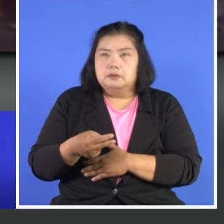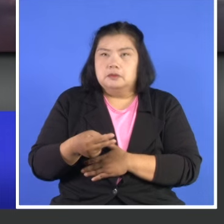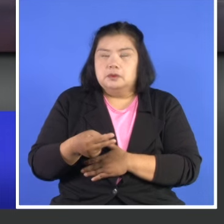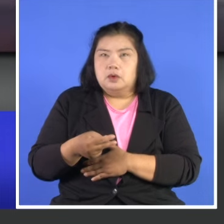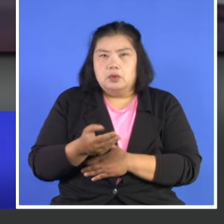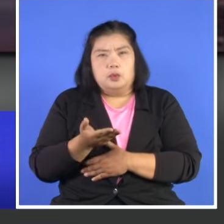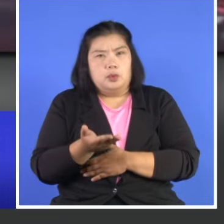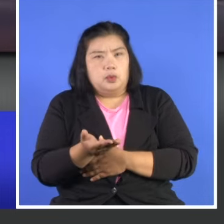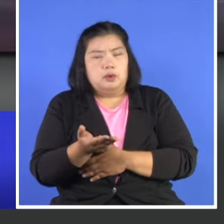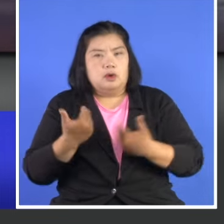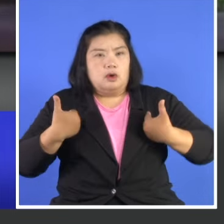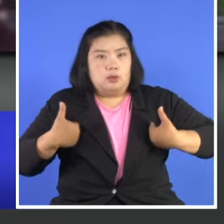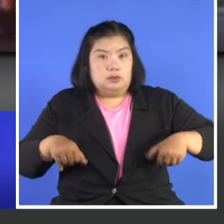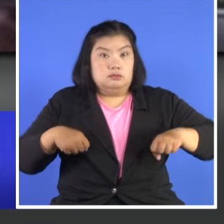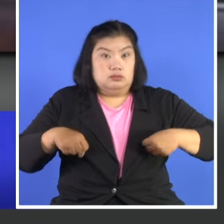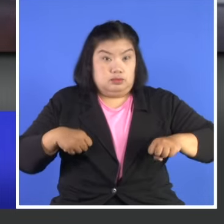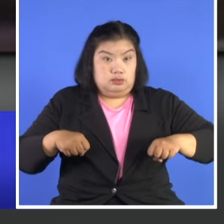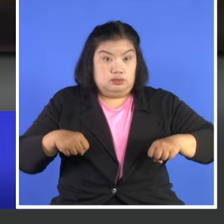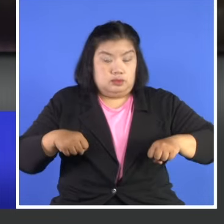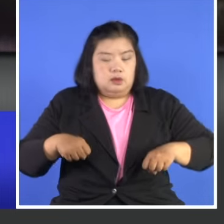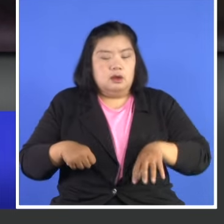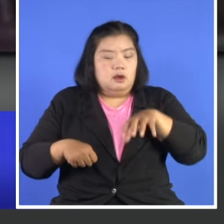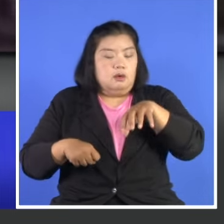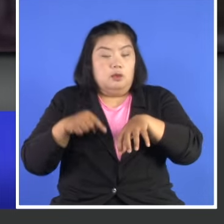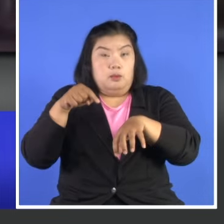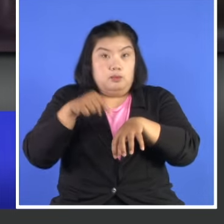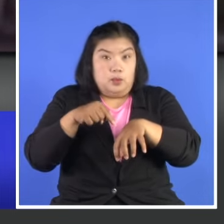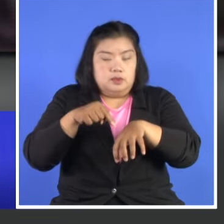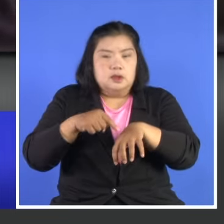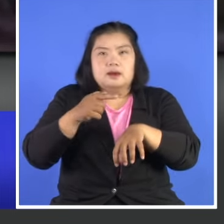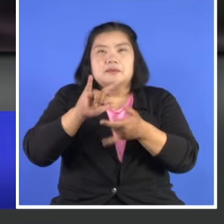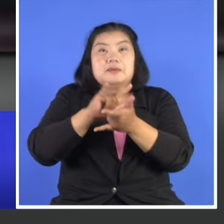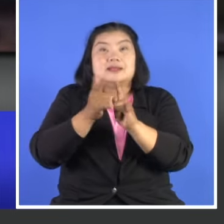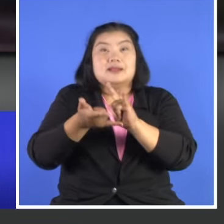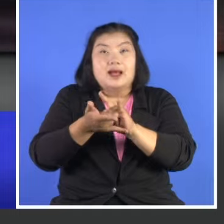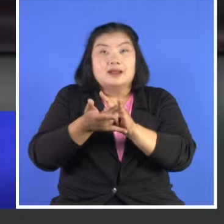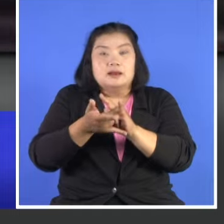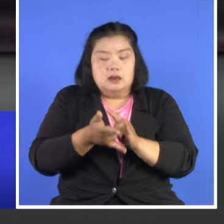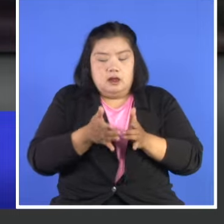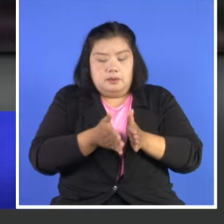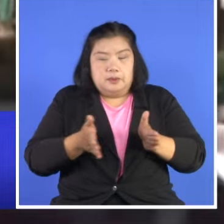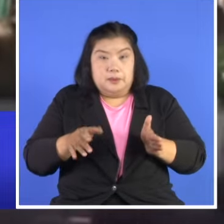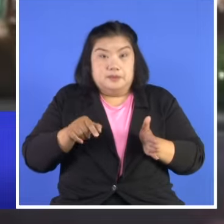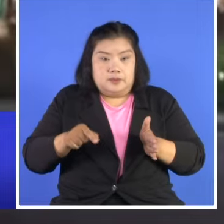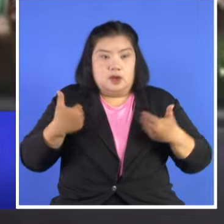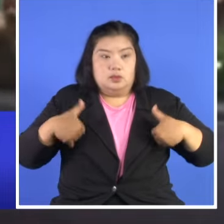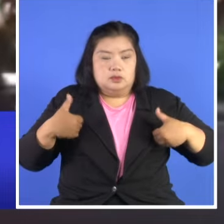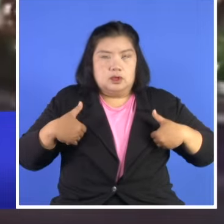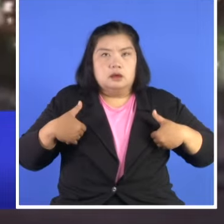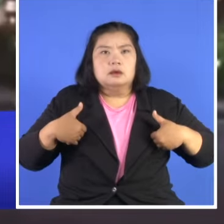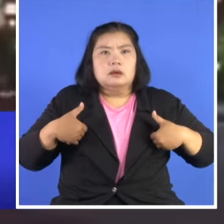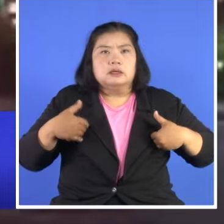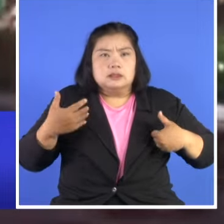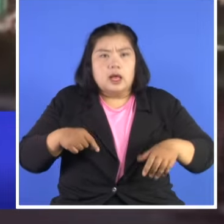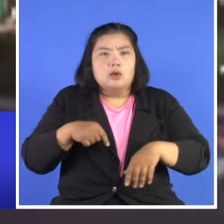เป็นวินหน้าเซ็นทรัลพัทยาสาย 2คนขับวินที่นั่นปรากฏว่าทำร้ายนักท่องเที่ยวช่วงคืนวัน